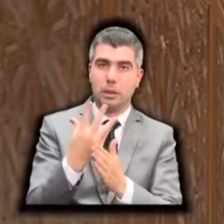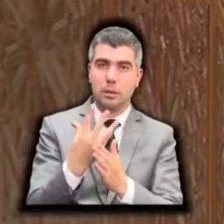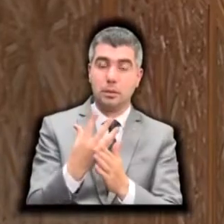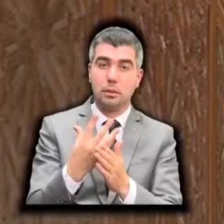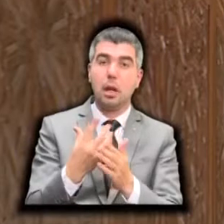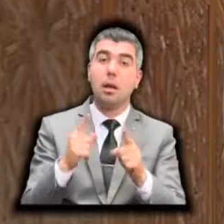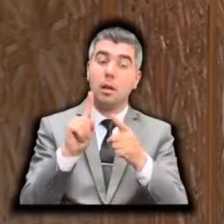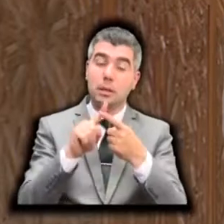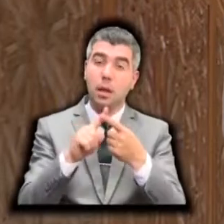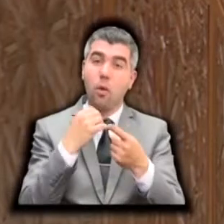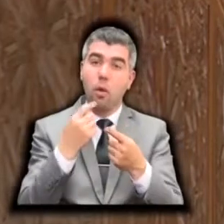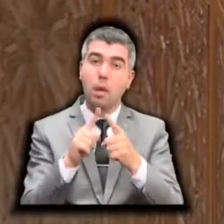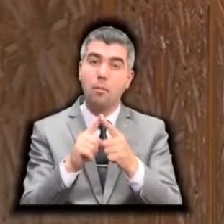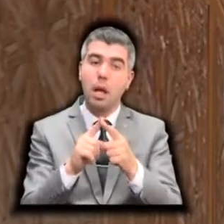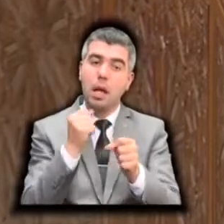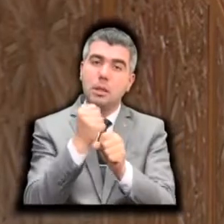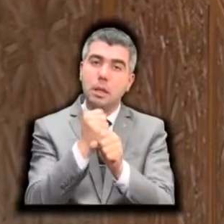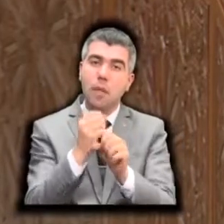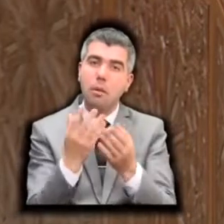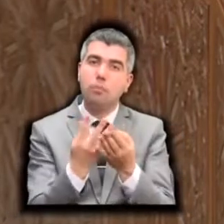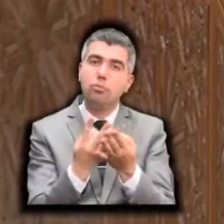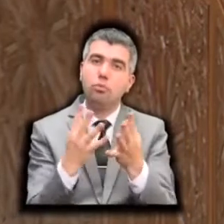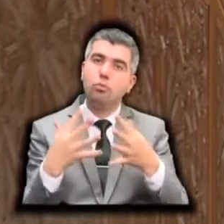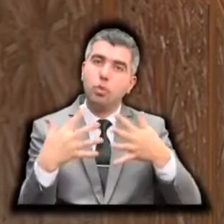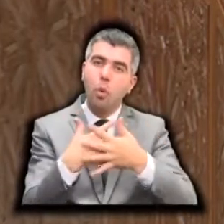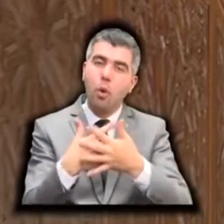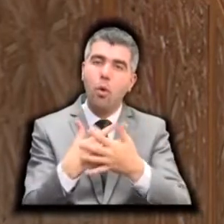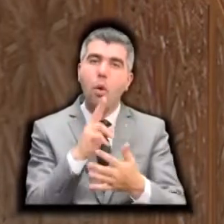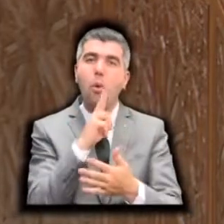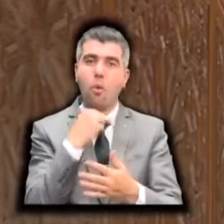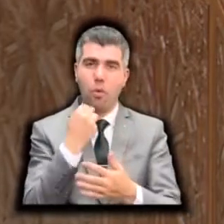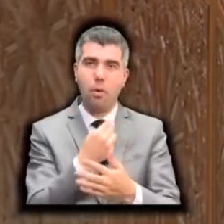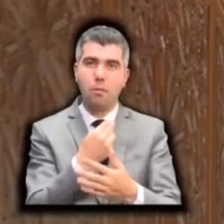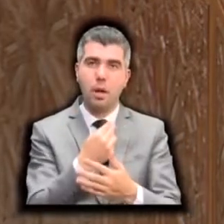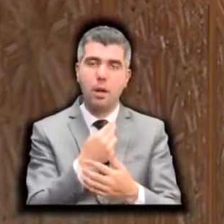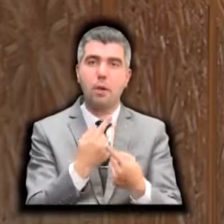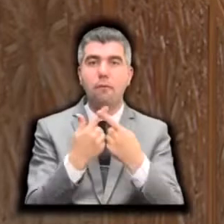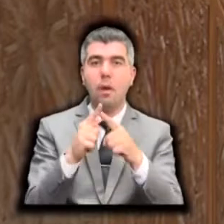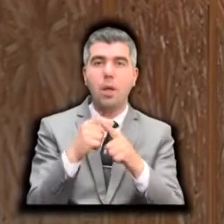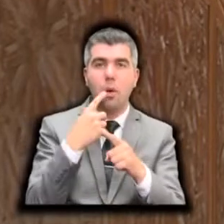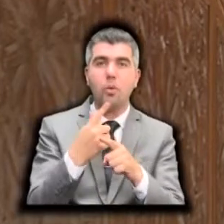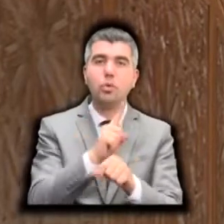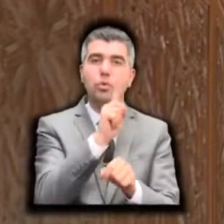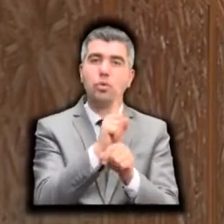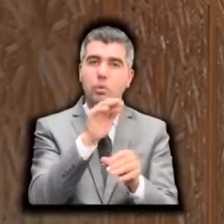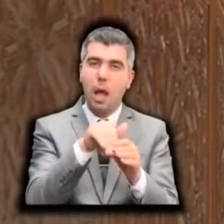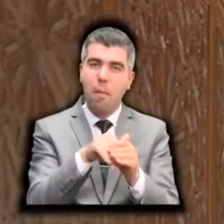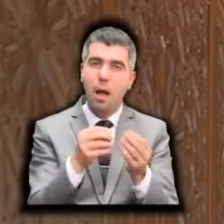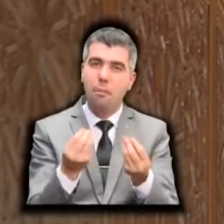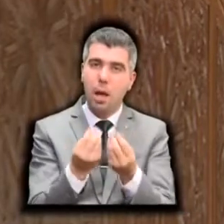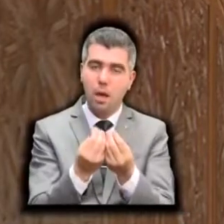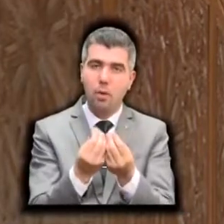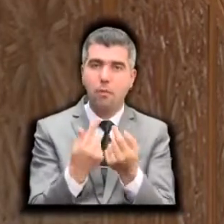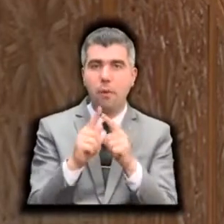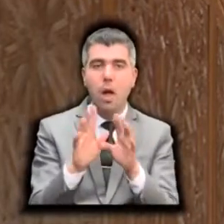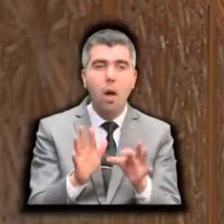عمل تشاركي على المستوى الحكومي، ماشي فيه غير حنايا، وكذلك مستوى تشاركي مع الجامعات الترابيه باش نوصلوا